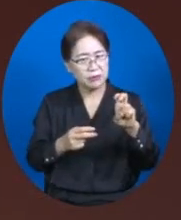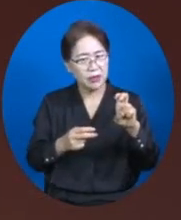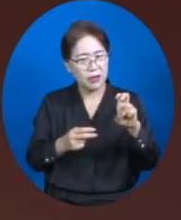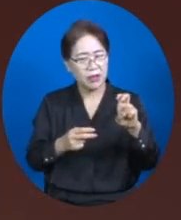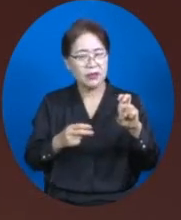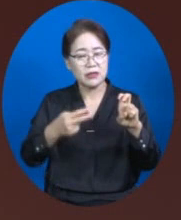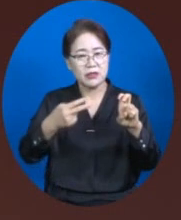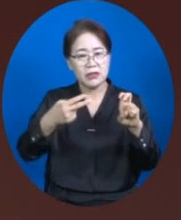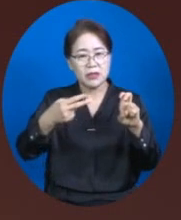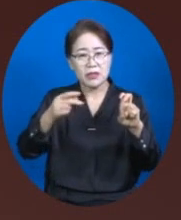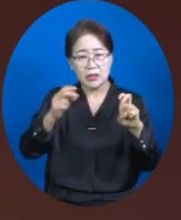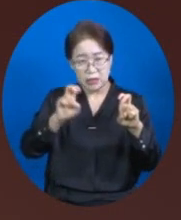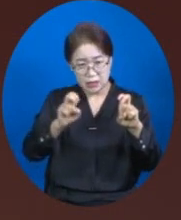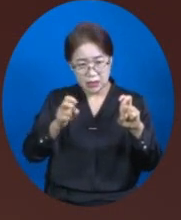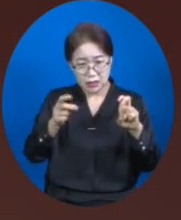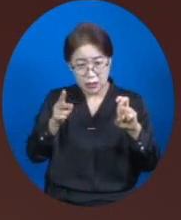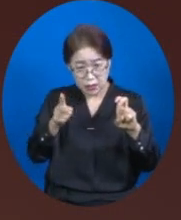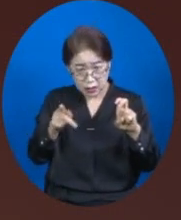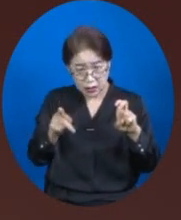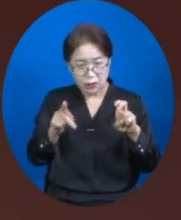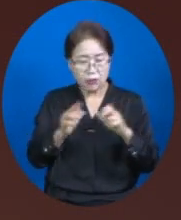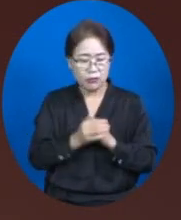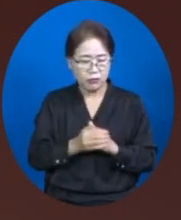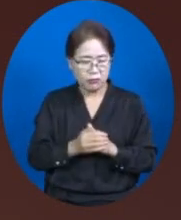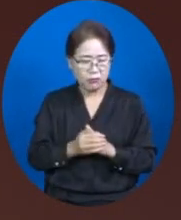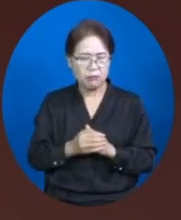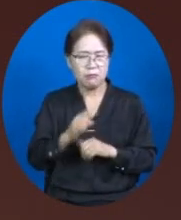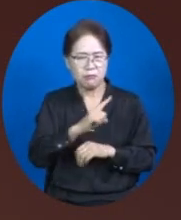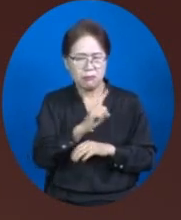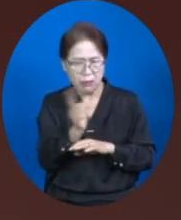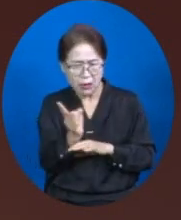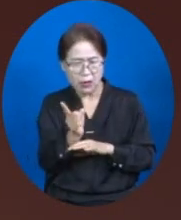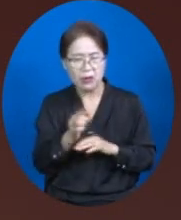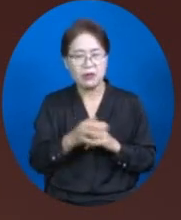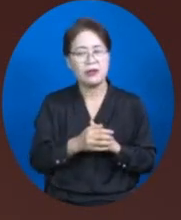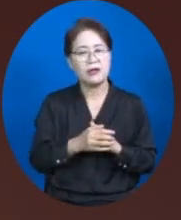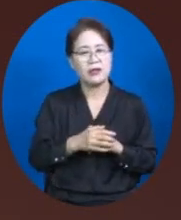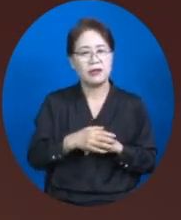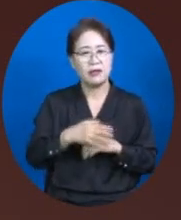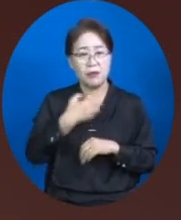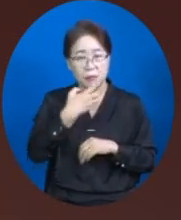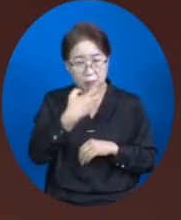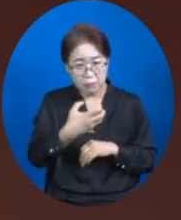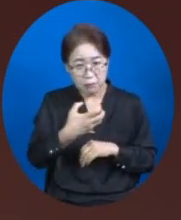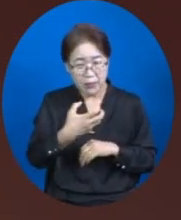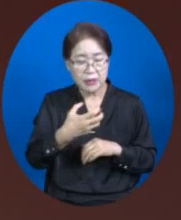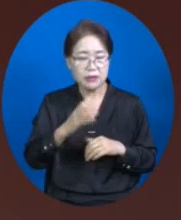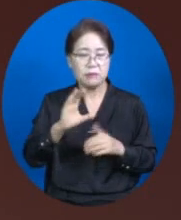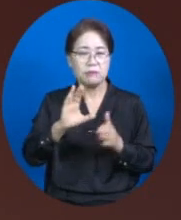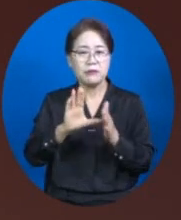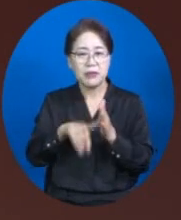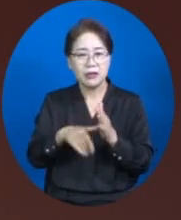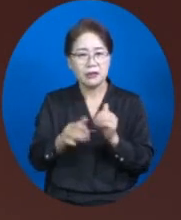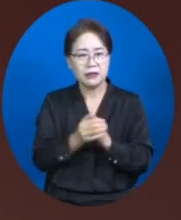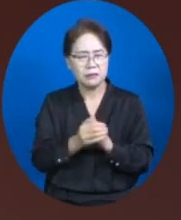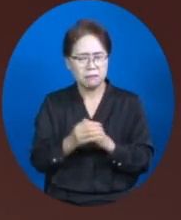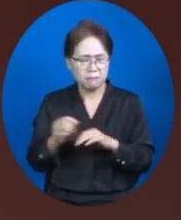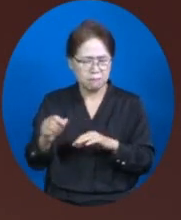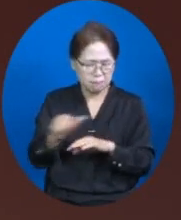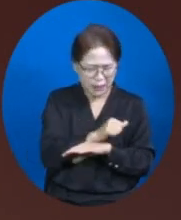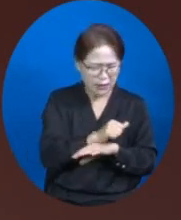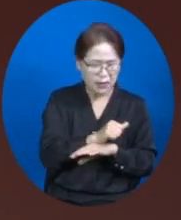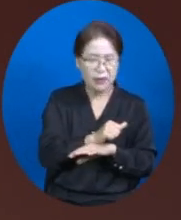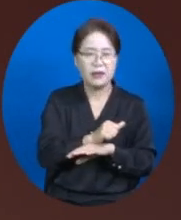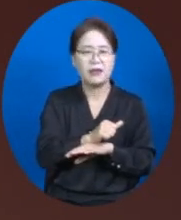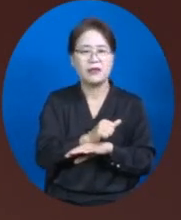50km로 80이 되면요 80km로 날아간대요 여러분 다 경험하실 거예요 우리 인생은 유한한